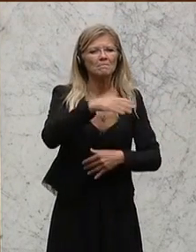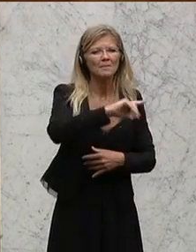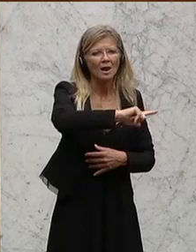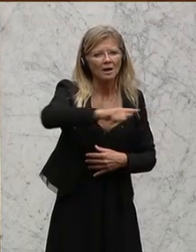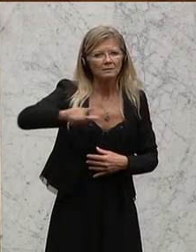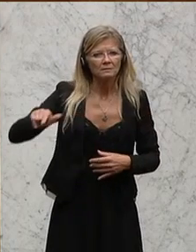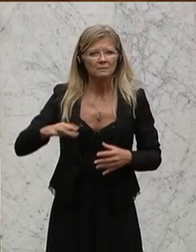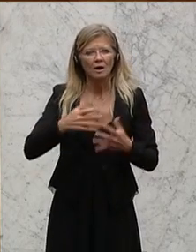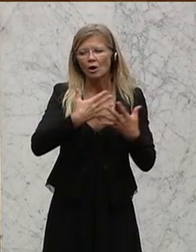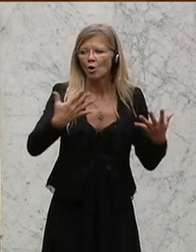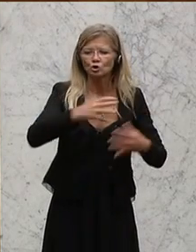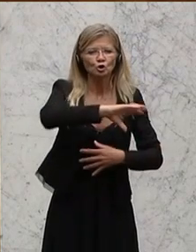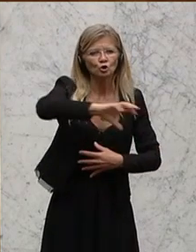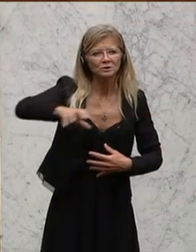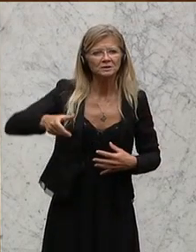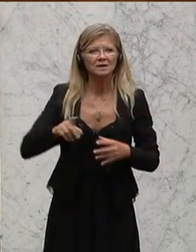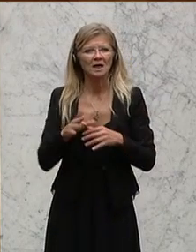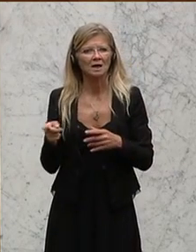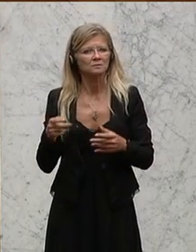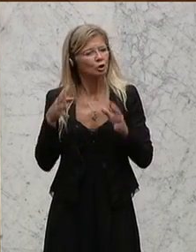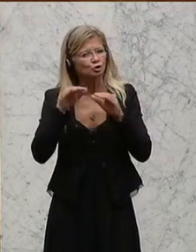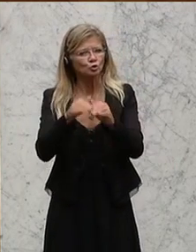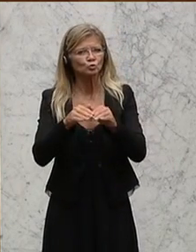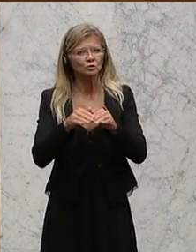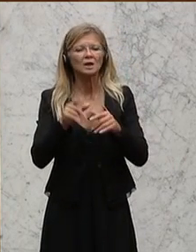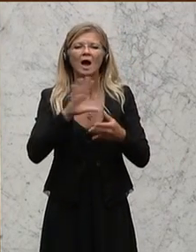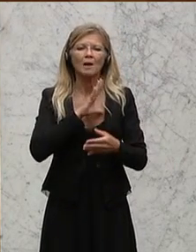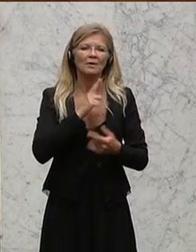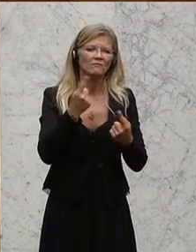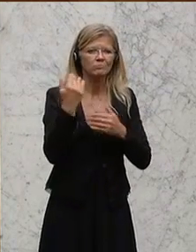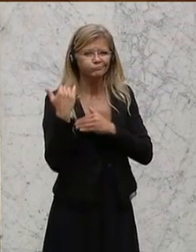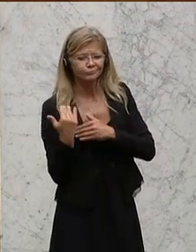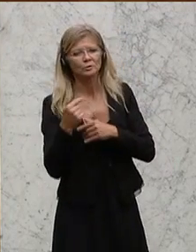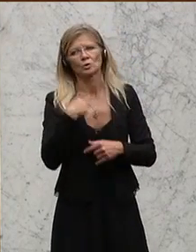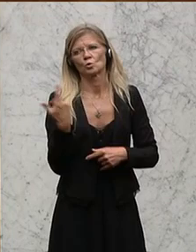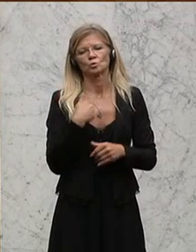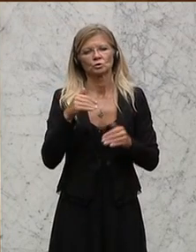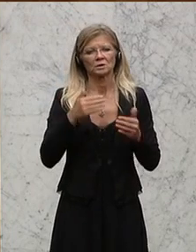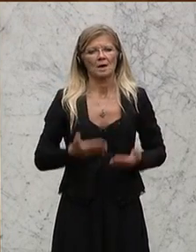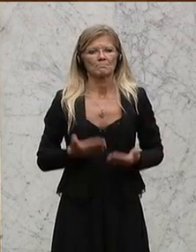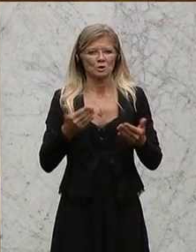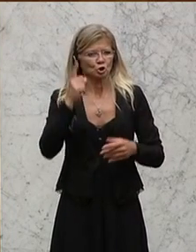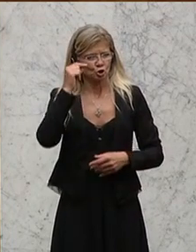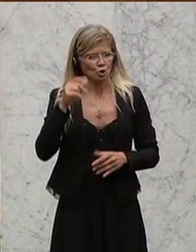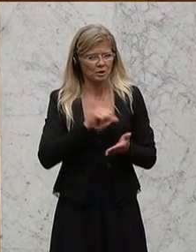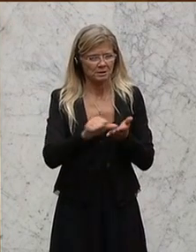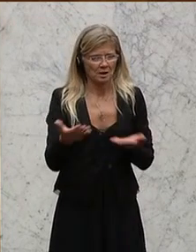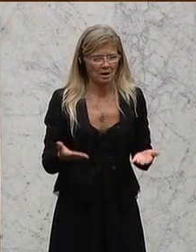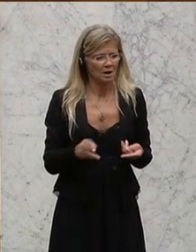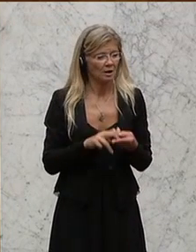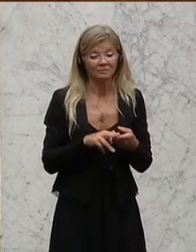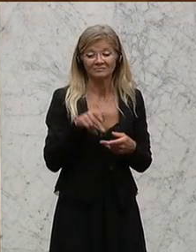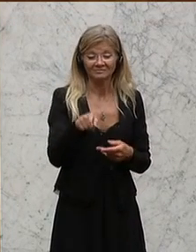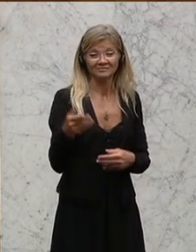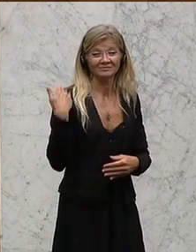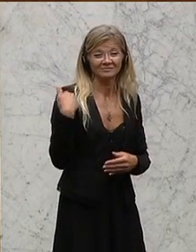zulasten der heimischen Steuerzahler. Einem vernünftigen Gesetz wie dem wirtschaftlichen Eigentümerregistergesetz wurden von Ihnen